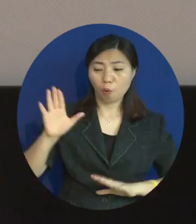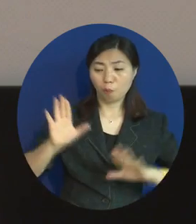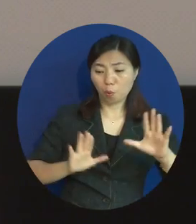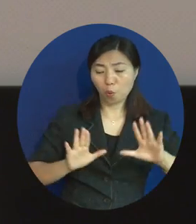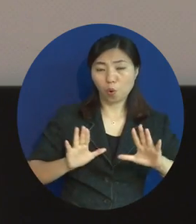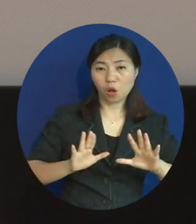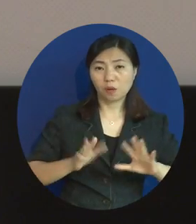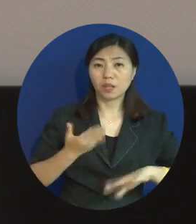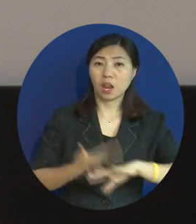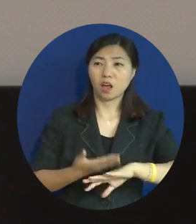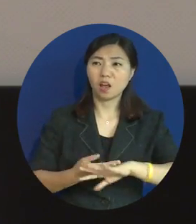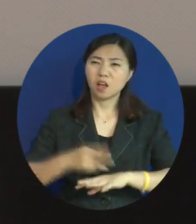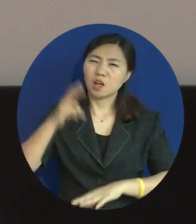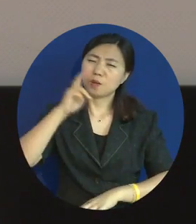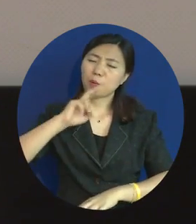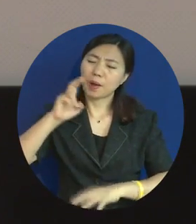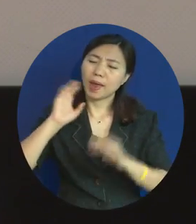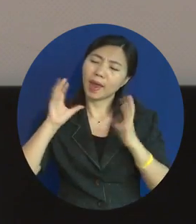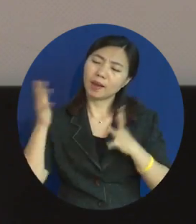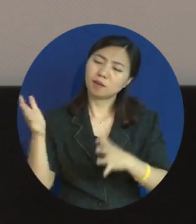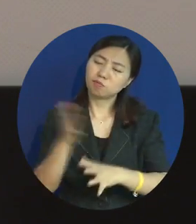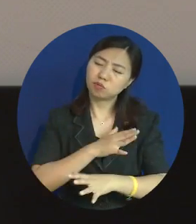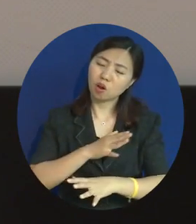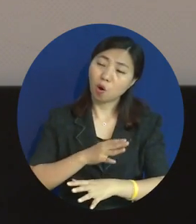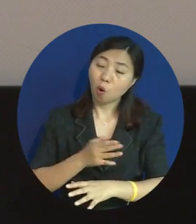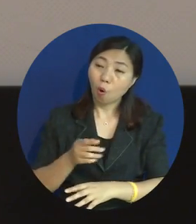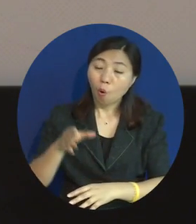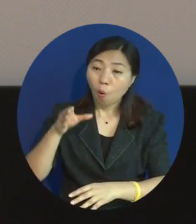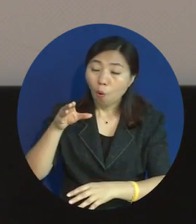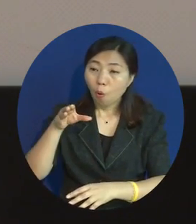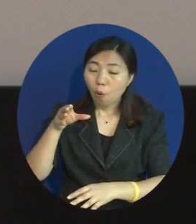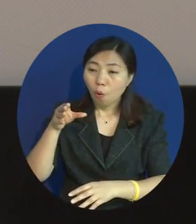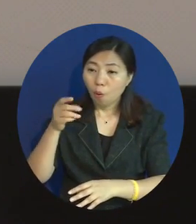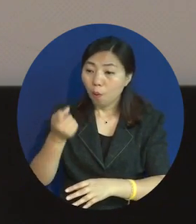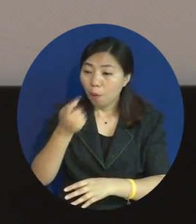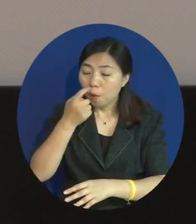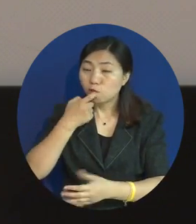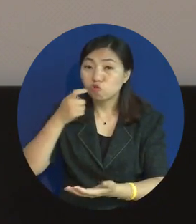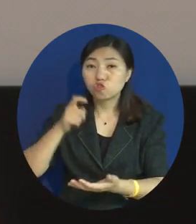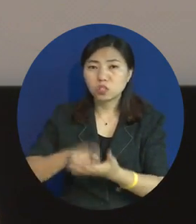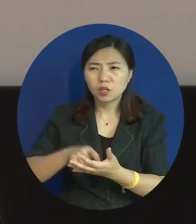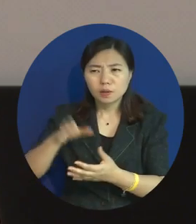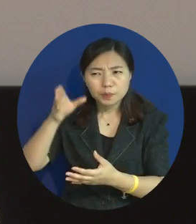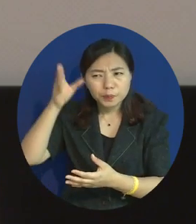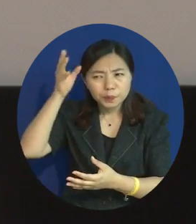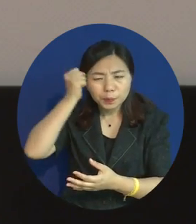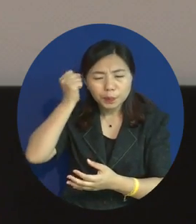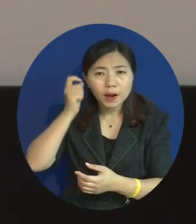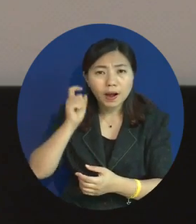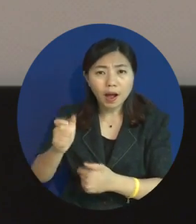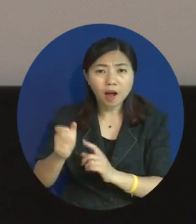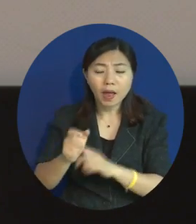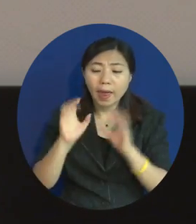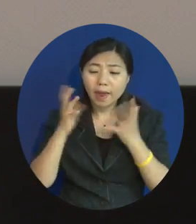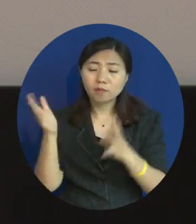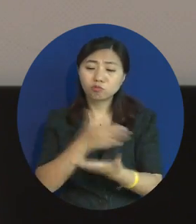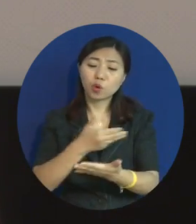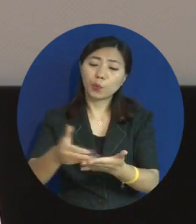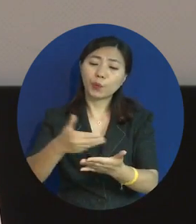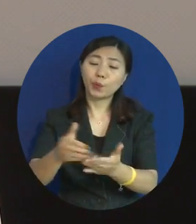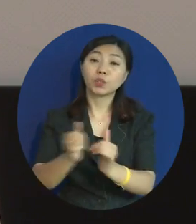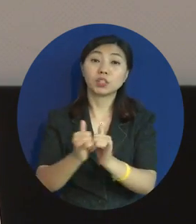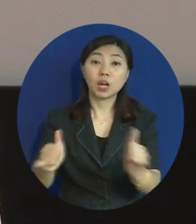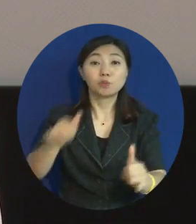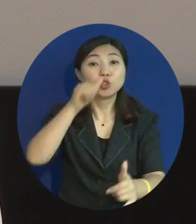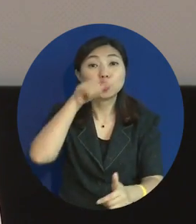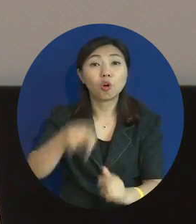왜 애들 가만 보면 노래를 보러 어릴 때부터 노래를 금방 배우는 사람이 있잖아, 그죠? 안 그럼 어릴 때부터 뭐 그림을 잘 그린다 이런 사람이 있단 말이야.